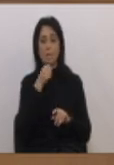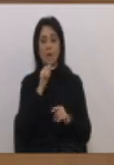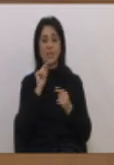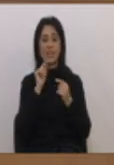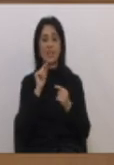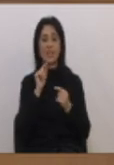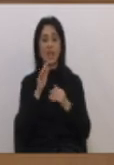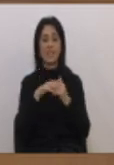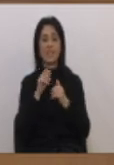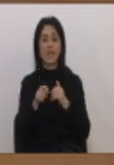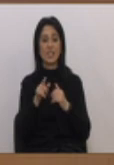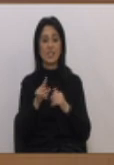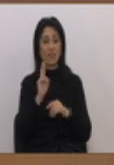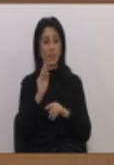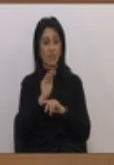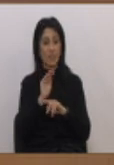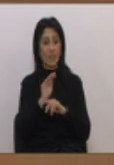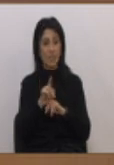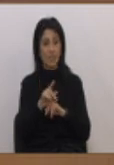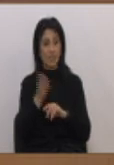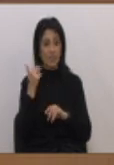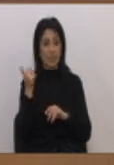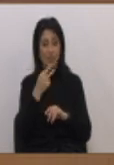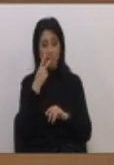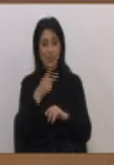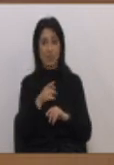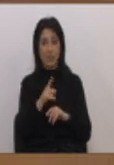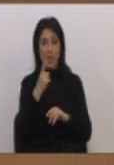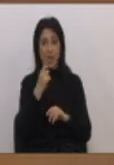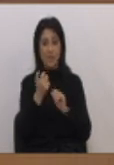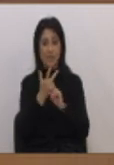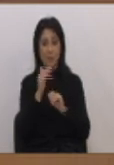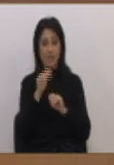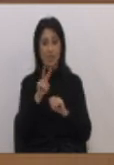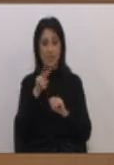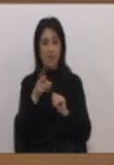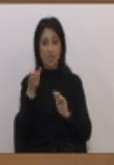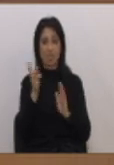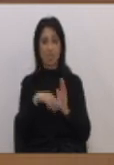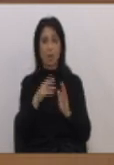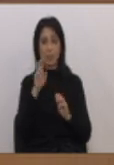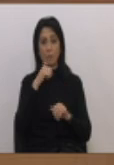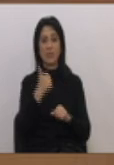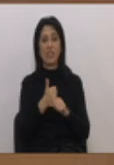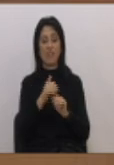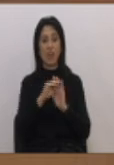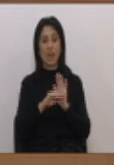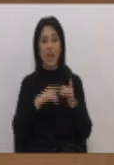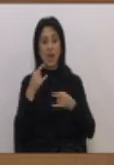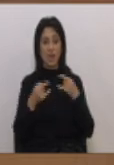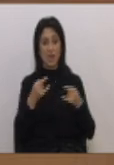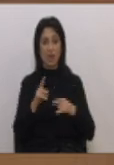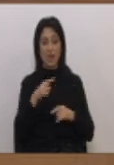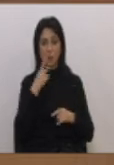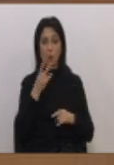იმ სანქციებს, რომელიც ჩვენ წინ აკვირასაც ვნახეთ, როდესაც 113,000 ლარით დაჯარინდა მთავარი არხი და ეს კიდევ ერთხელ, რა